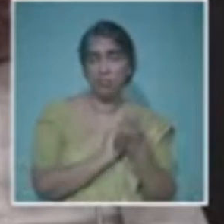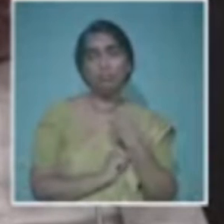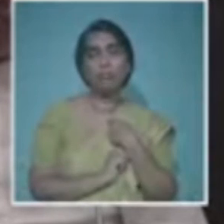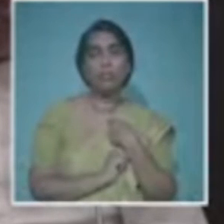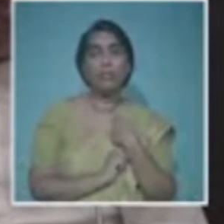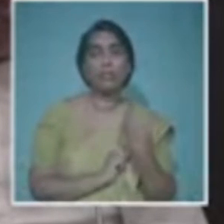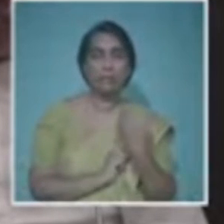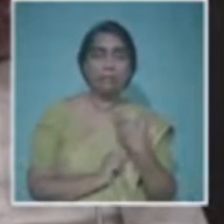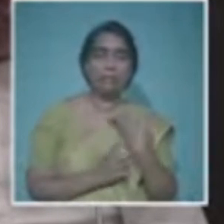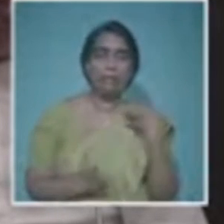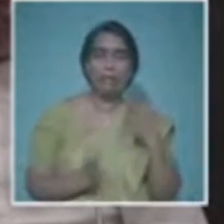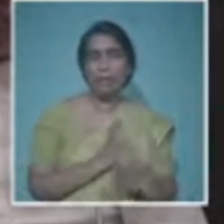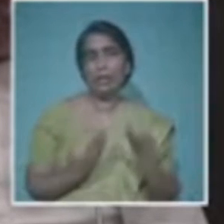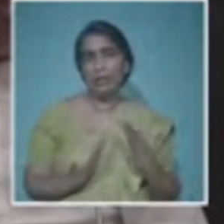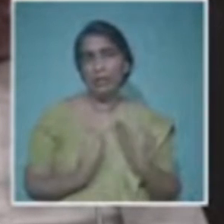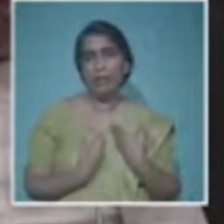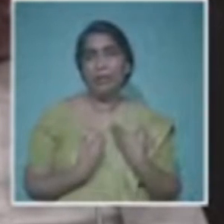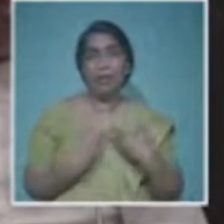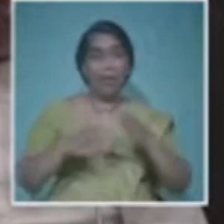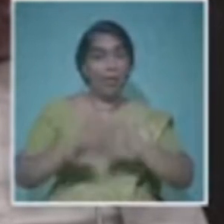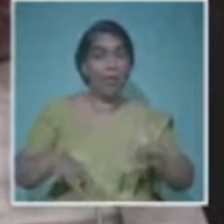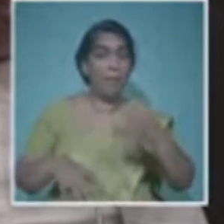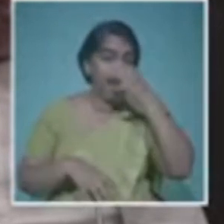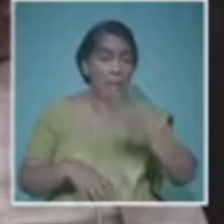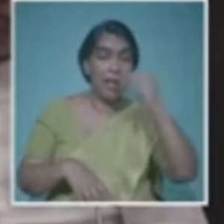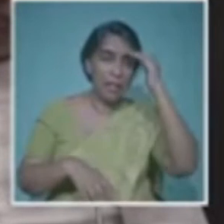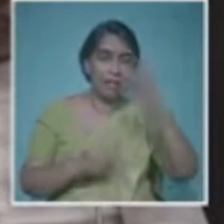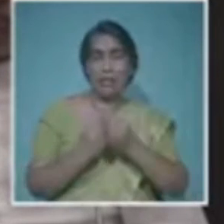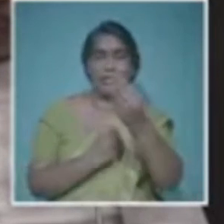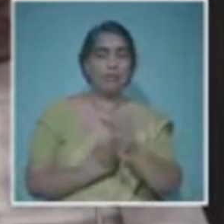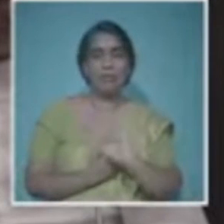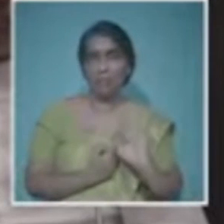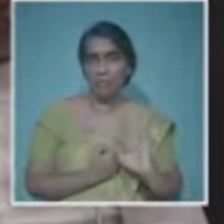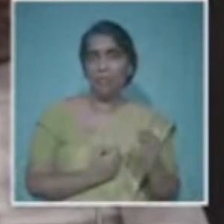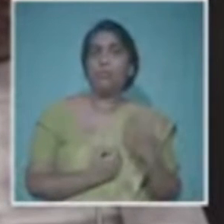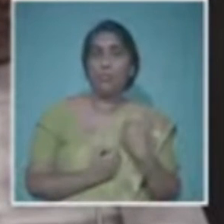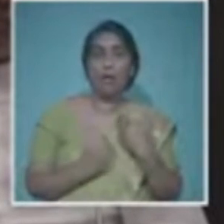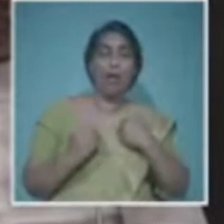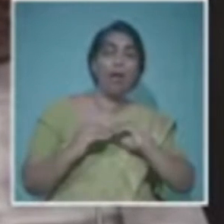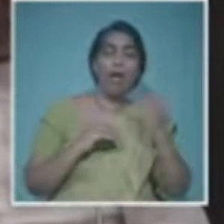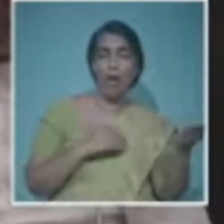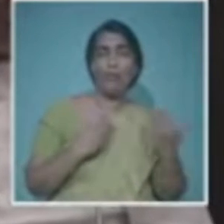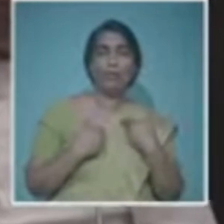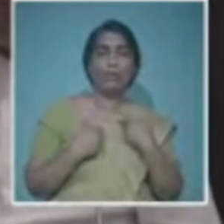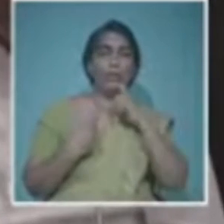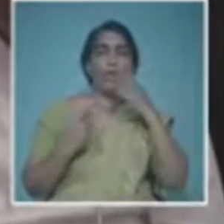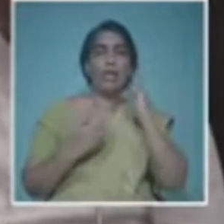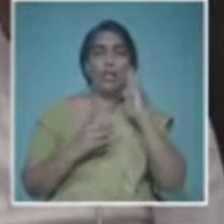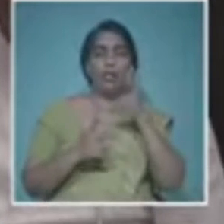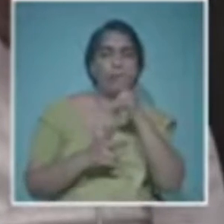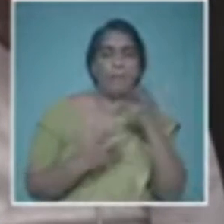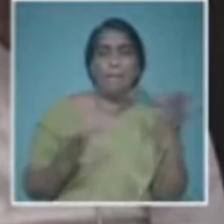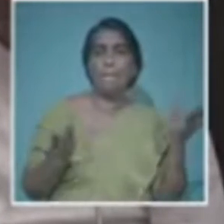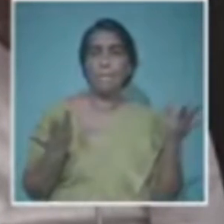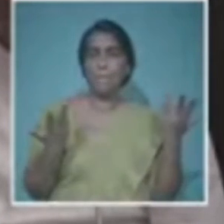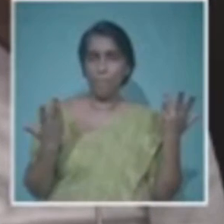සර් අපිට වෙච්ච මේ අතාධාරණය අපේ මල්ලිලට නංගිලට වෙන්න ඉඩ දෙන්න එපා. අපි එළියට ඇවිල්ලා ඉන්නවා. අපිට ඉංග්‍රීසියෙන් වචනයක් කතා